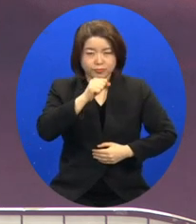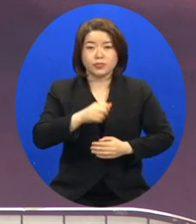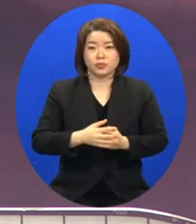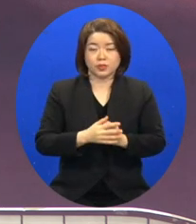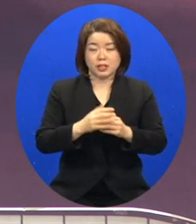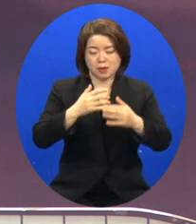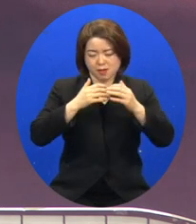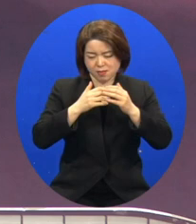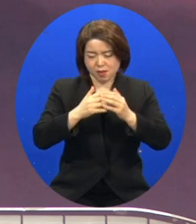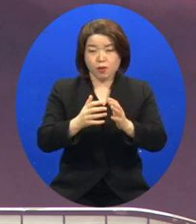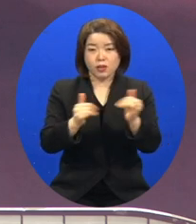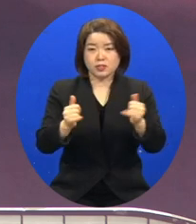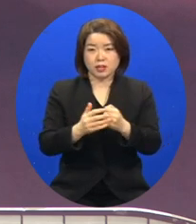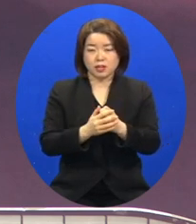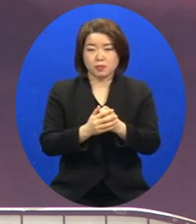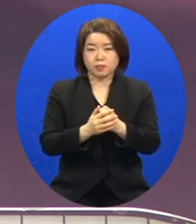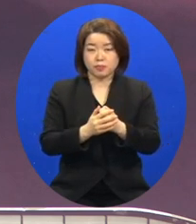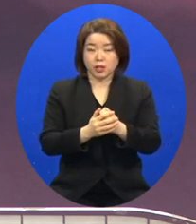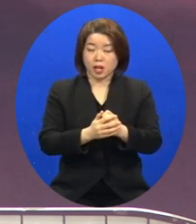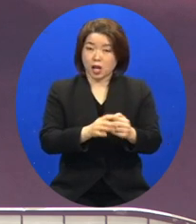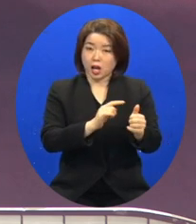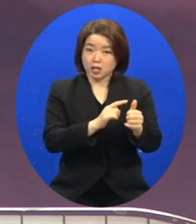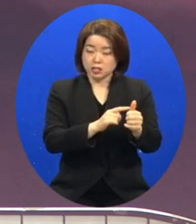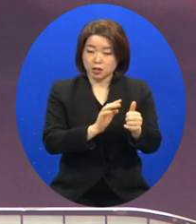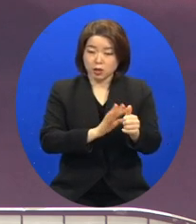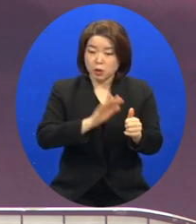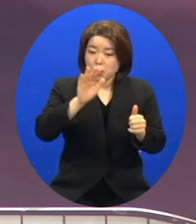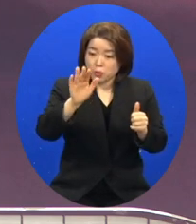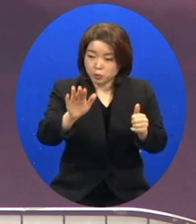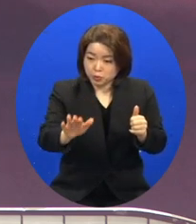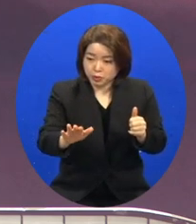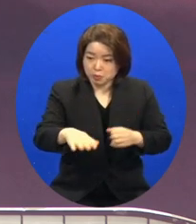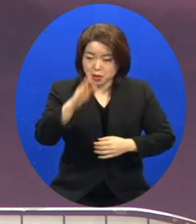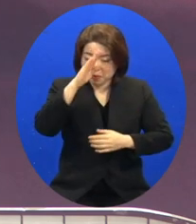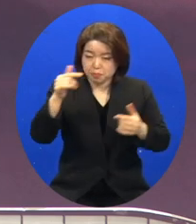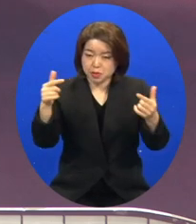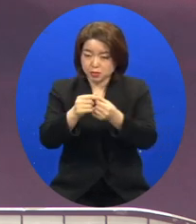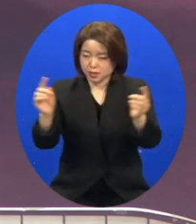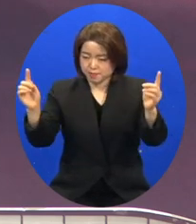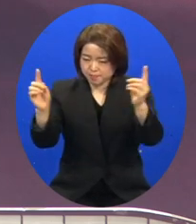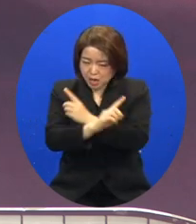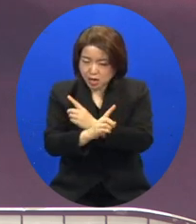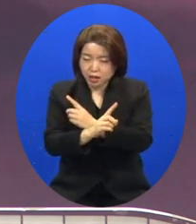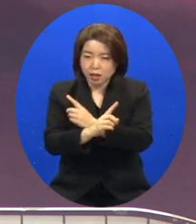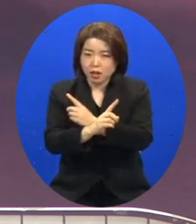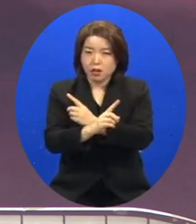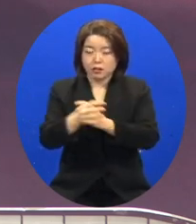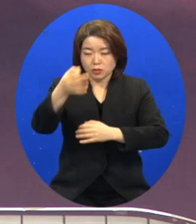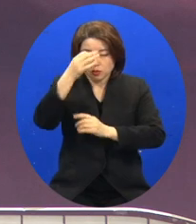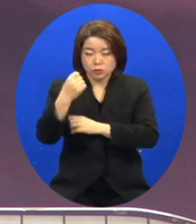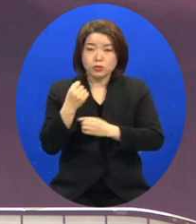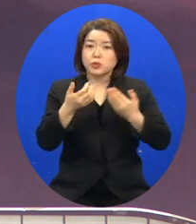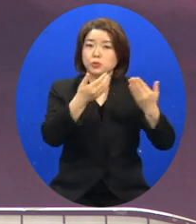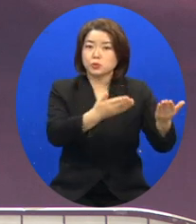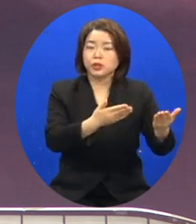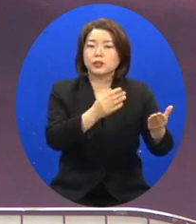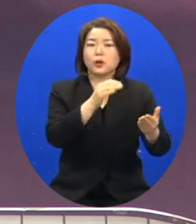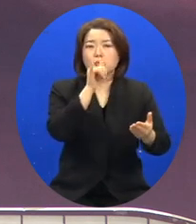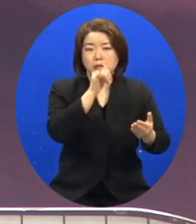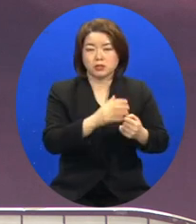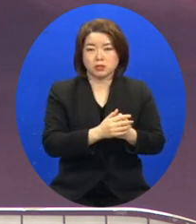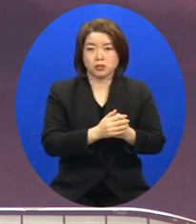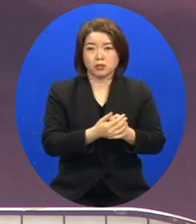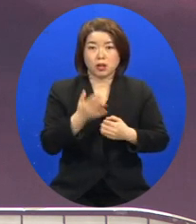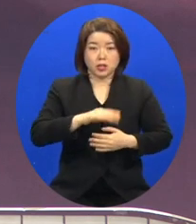넌 지우 스가 손을 대면 병자가 낫게 해주겠다 고 약속하셨습니다 근데 넌 제우스 수도사는 그 제안을